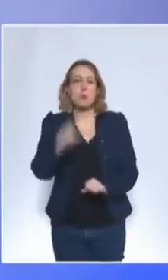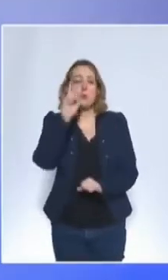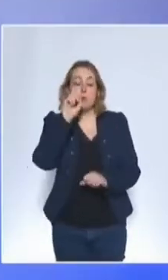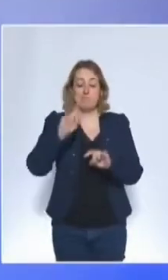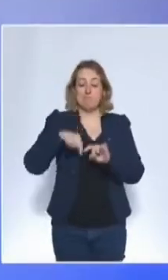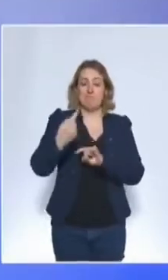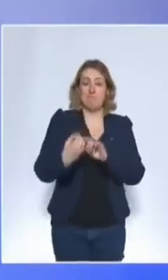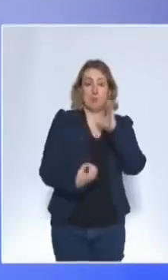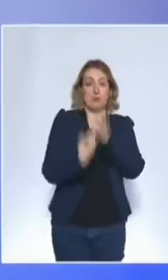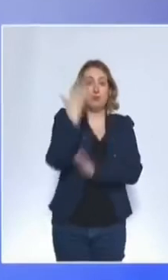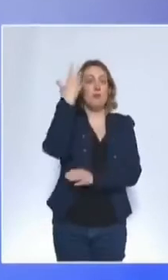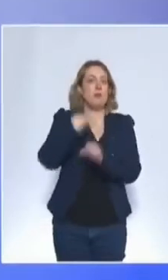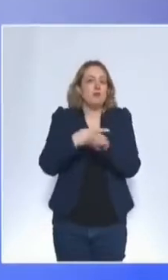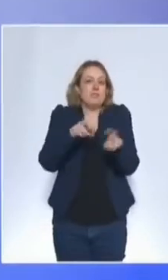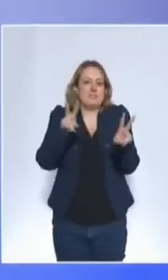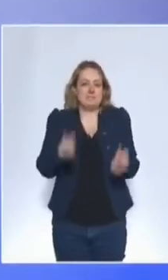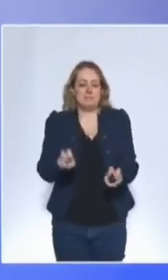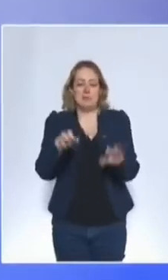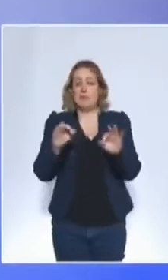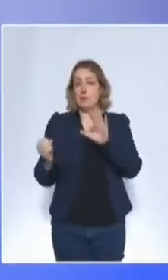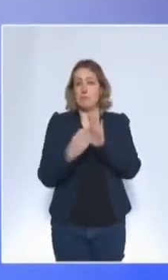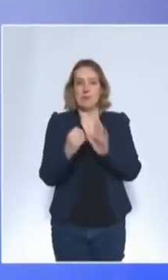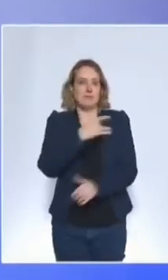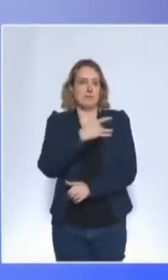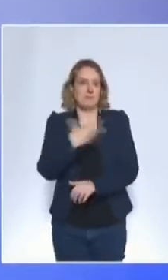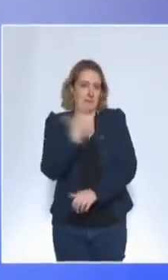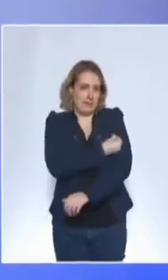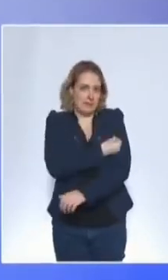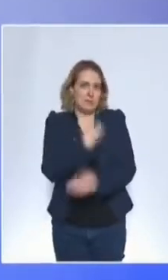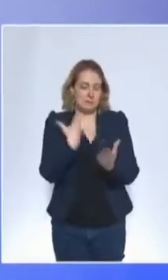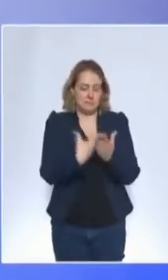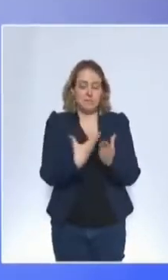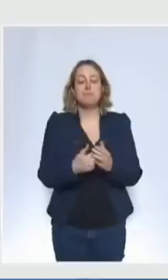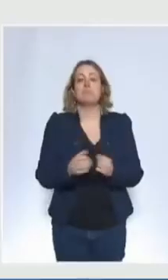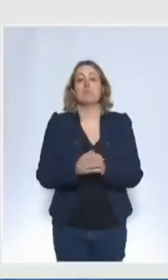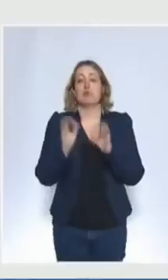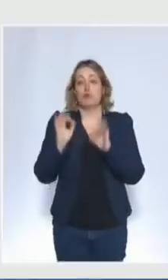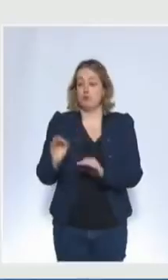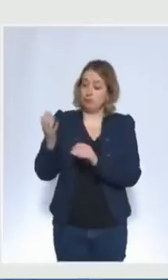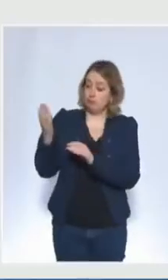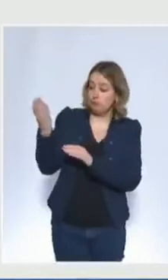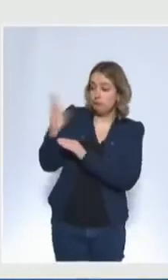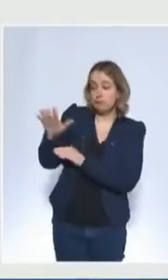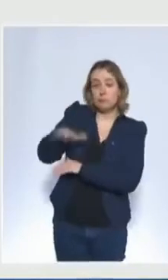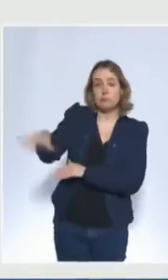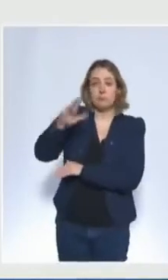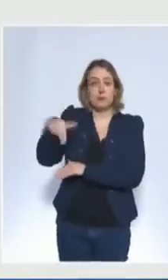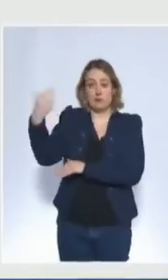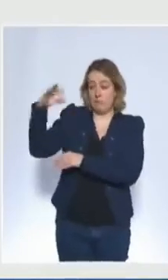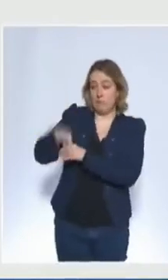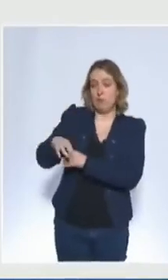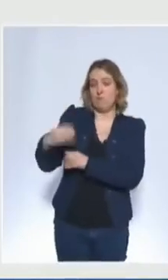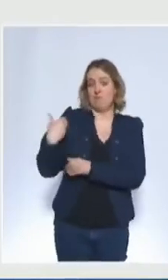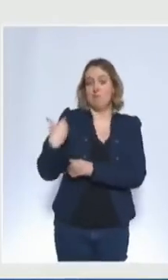nouvel outil le pass vaccinale que la représentation nationale a voté et qui entrera en